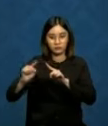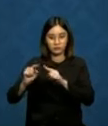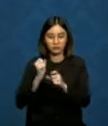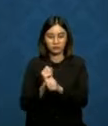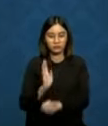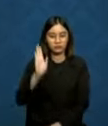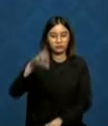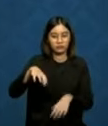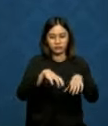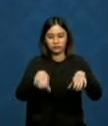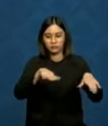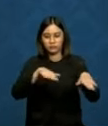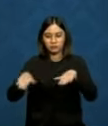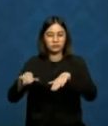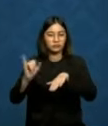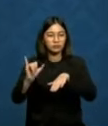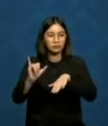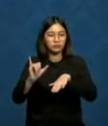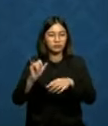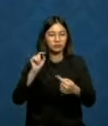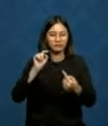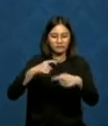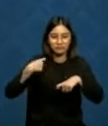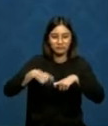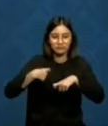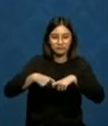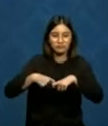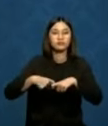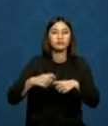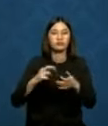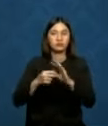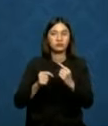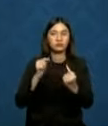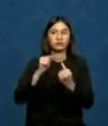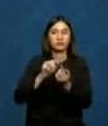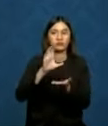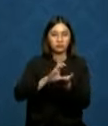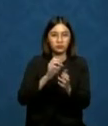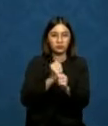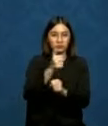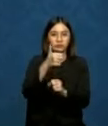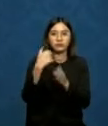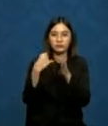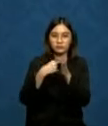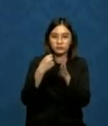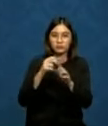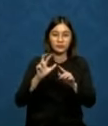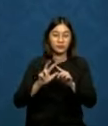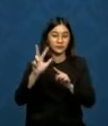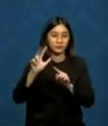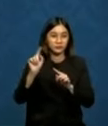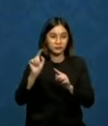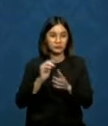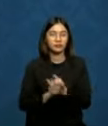บริษัทที่ยังไม่มีความพร้อมที่เข้าถึงยากให้เข้าถึงกองทุนได้ง่ายขึ้น 3การยกเว้น